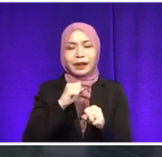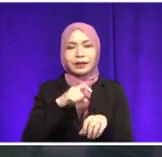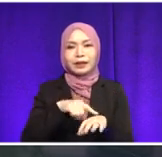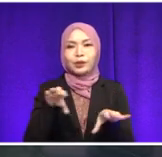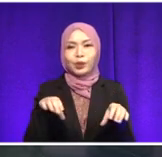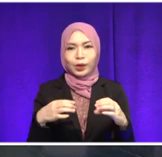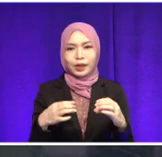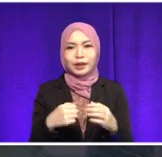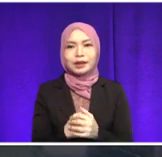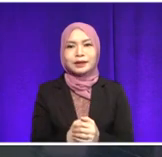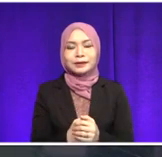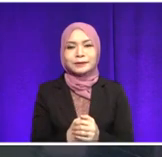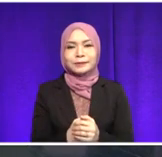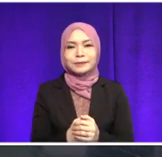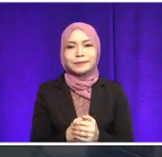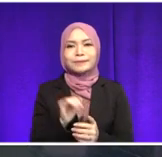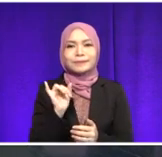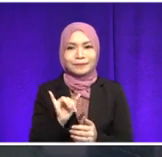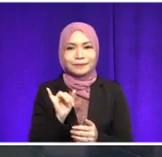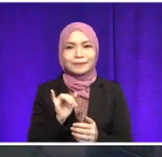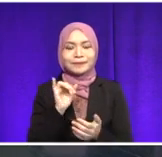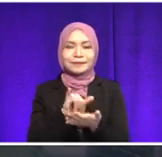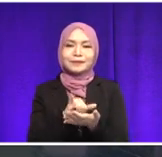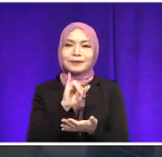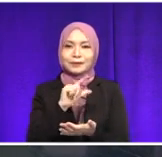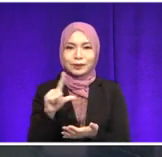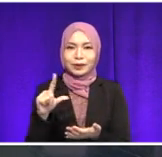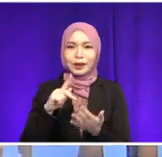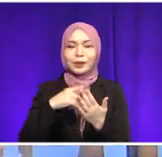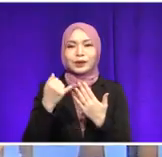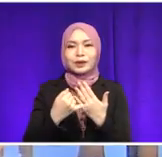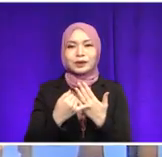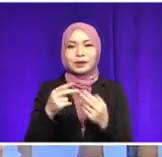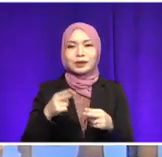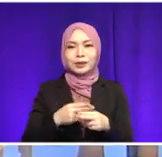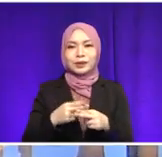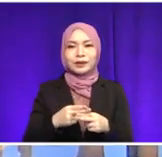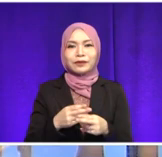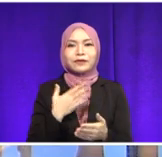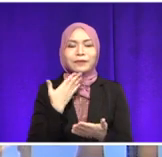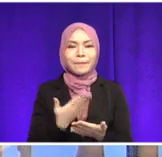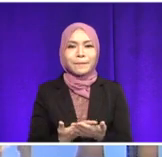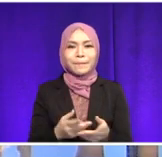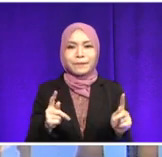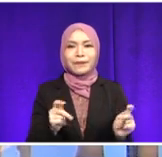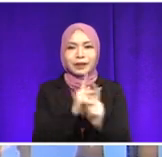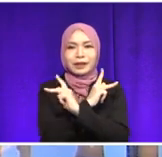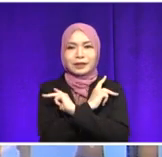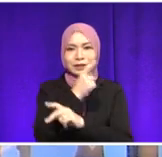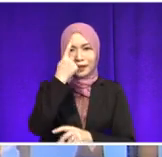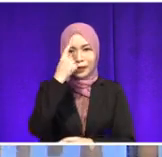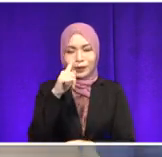mengikut kepada pembicaraan yang kita lakukan Selepas itu cewek gue baik Terima Kasih Cikgu nazarul untuk